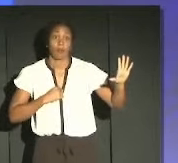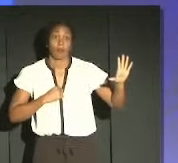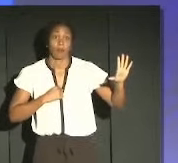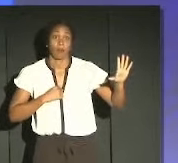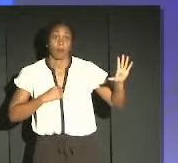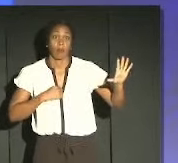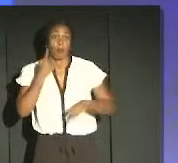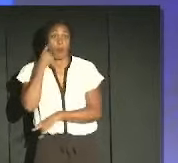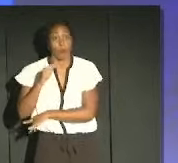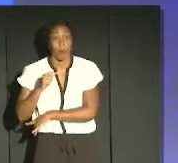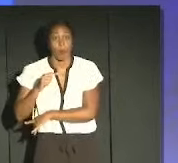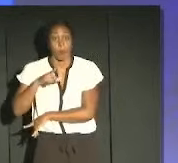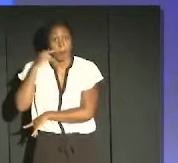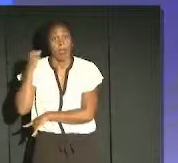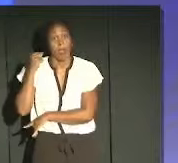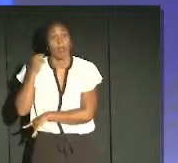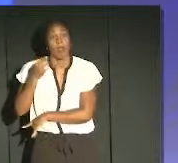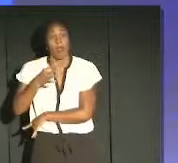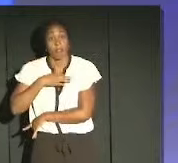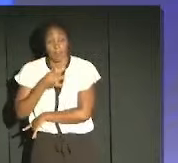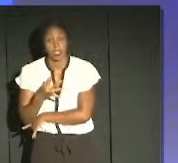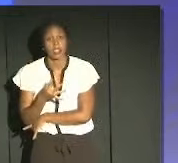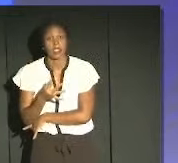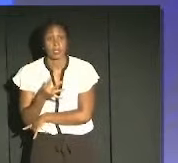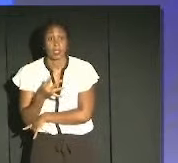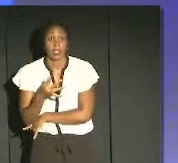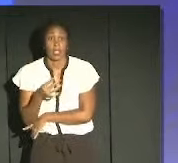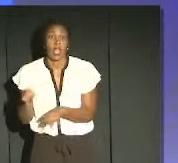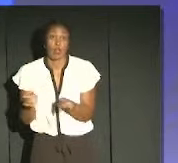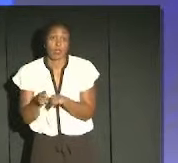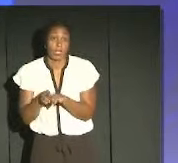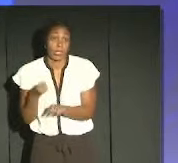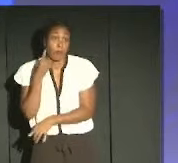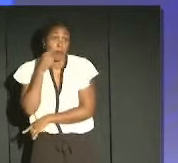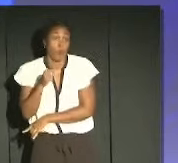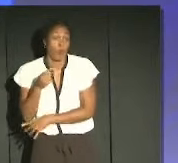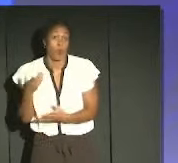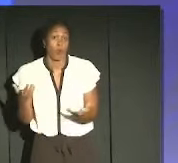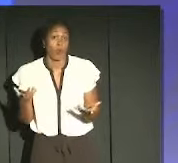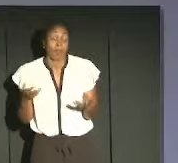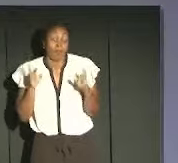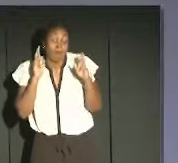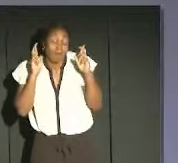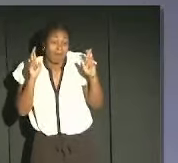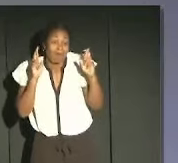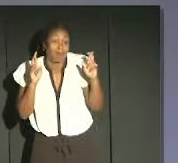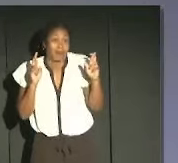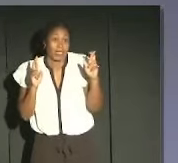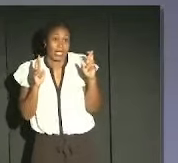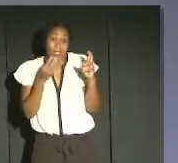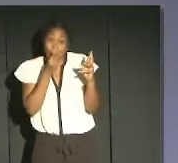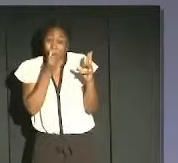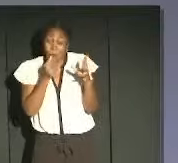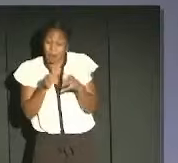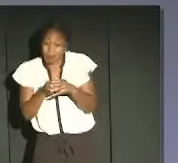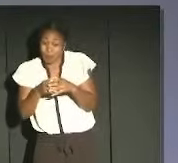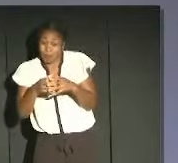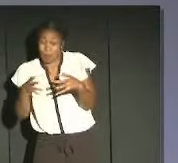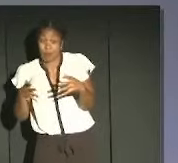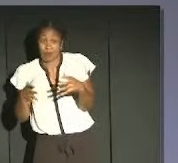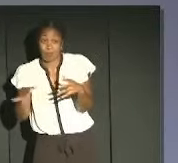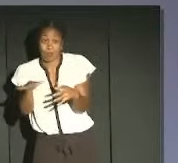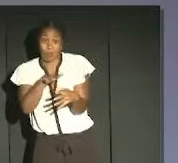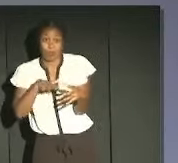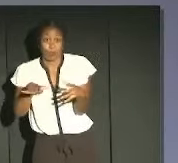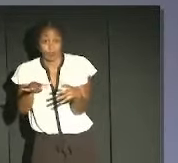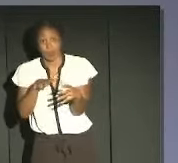pères au nom de nos fils et au nom de ceux qui j'espère seront de plus en plus nombreux à